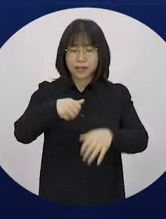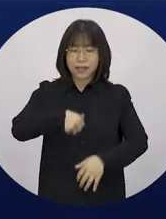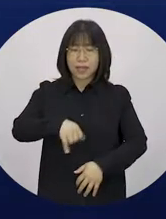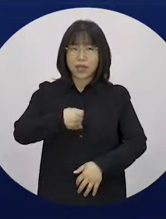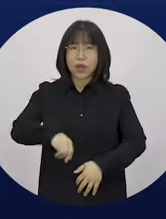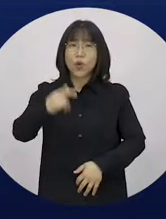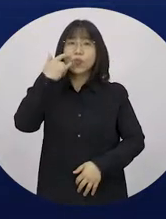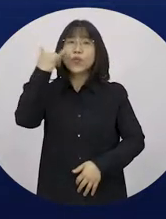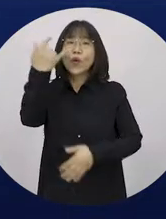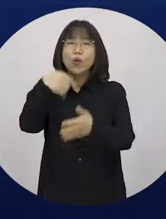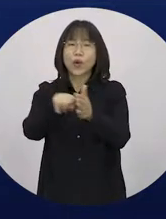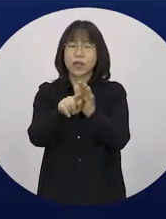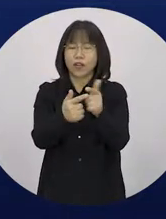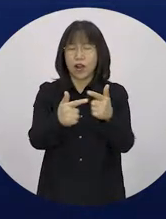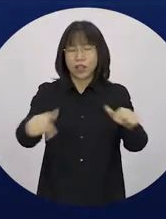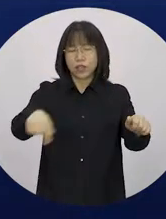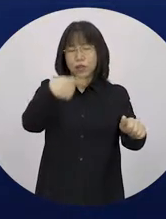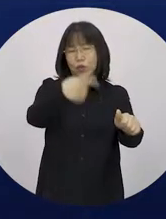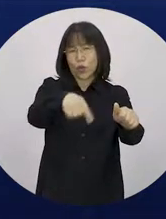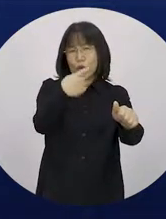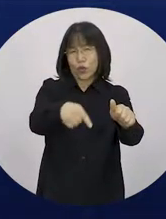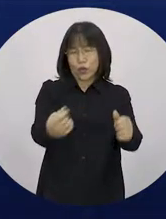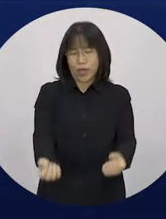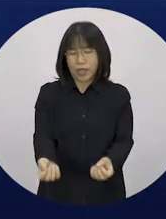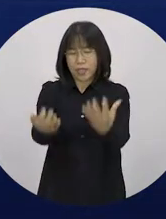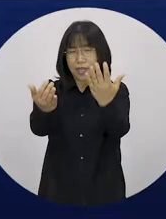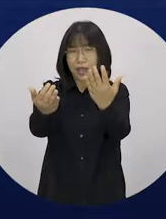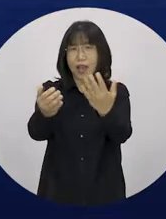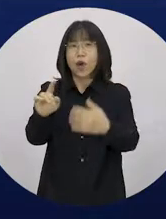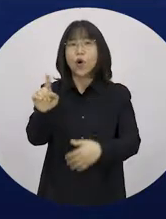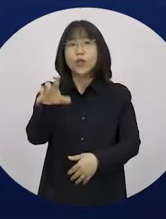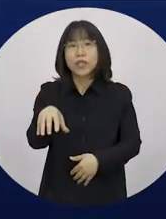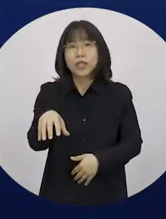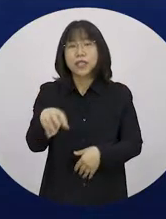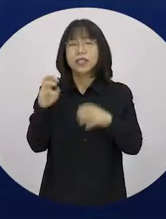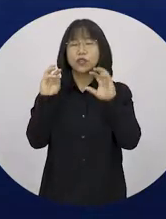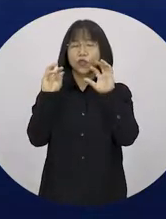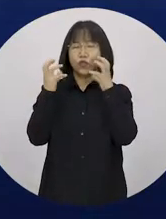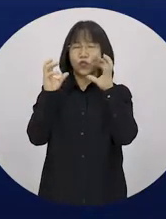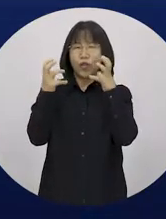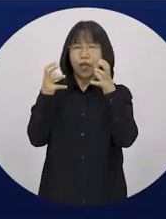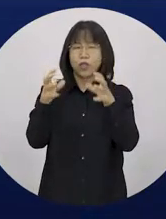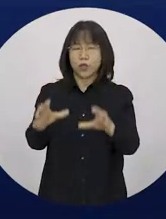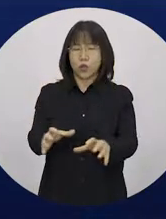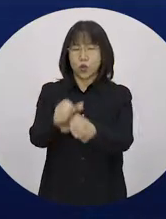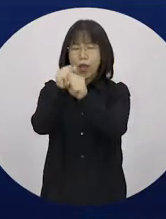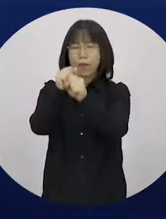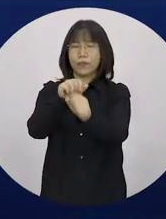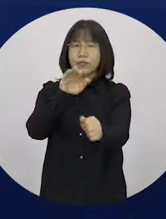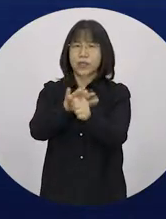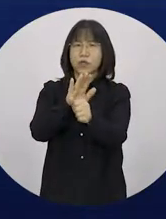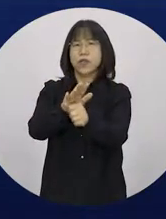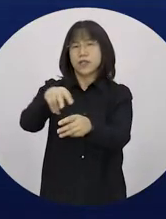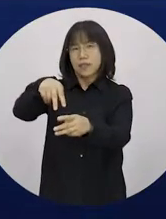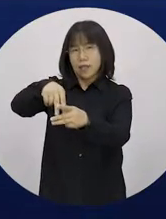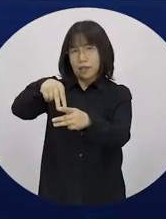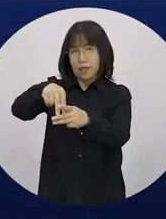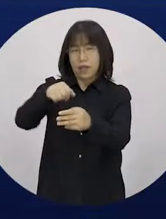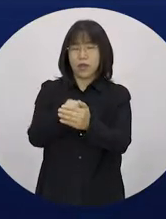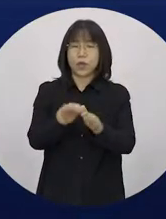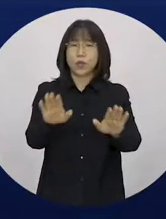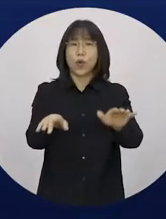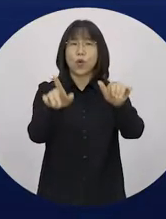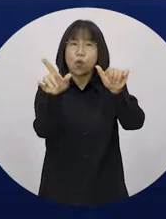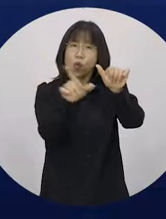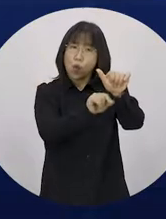영유아 자녀와 부모를 위해 다양한 교육과 행사 등 여러 지원을 하고 있는 강서구 육아종합지원센터. 5월